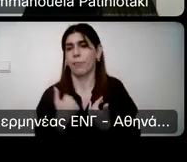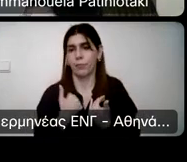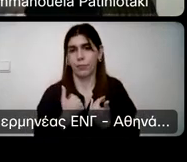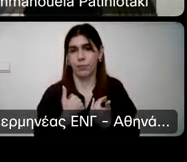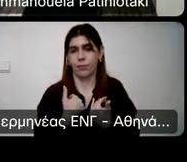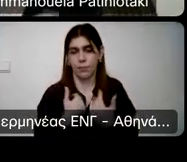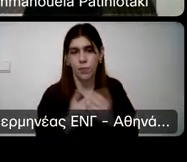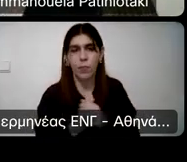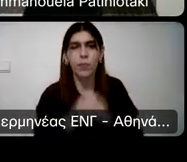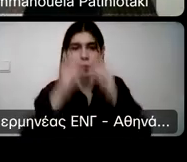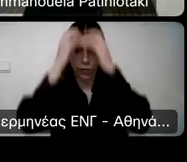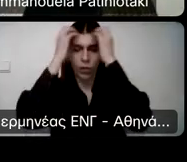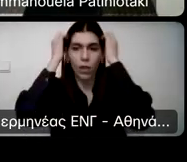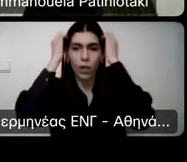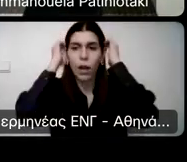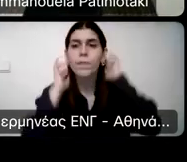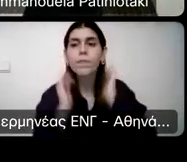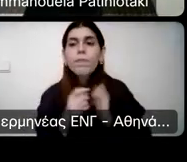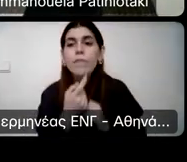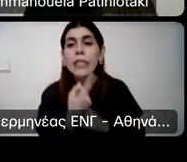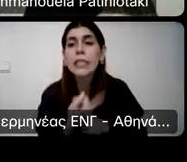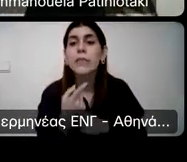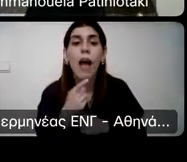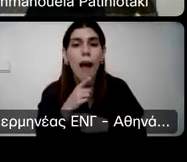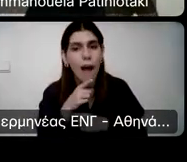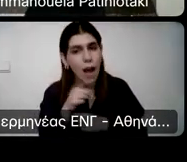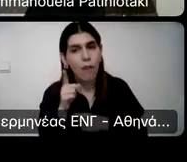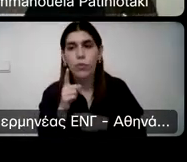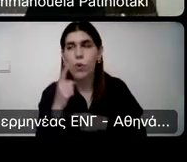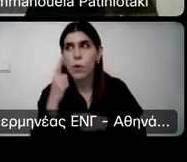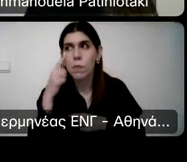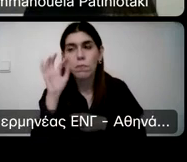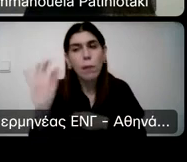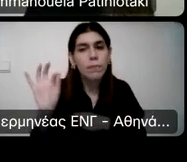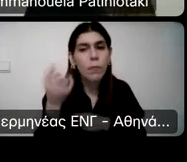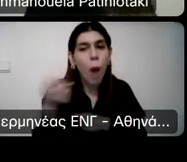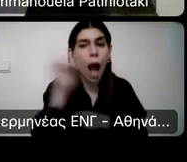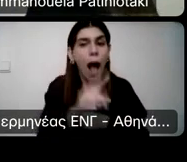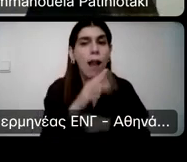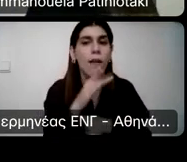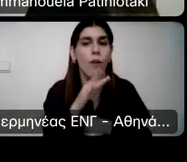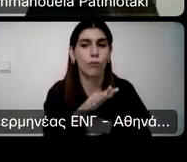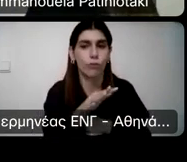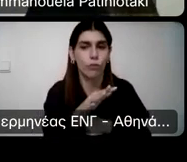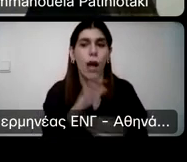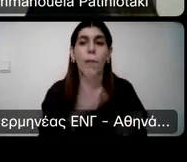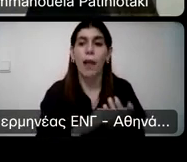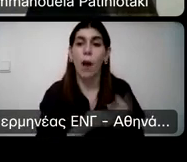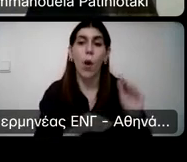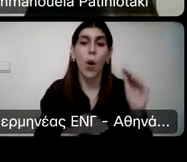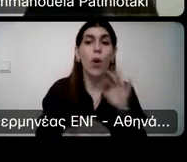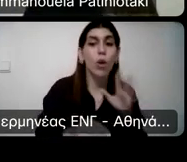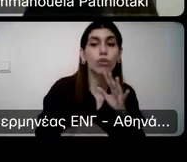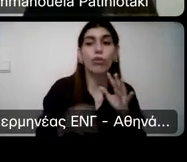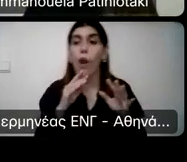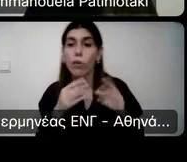μπορεί να μας τραβήξει επίσης την προσοχή και σε επίπεδο άλλης γλώσσας, είτε μεταξύ διαφορετικών λαών, είτε εντός του